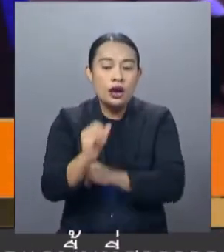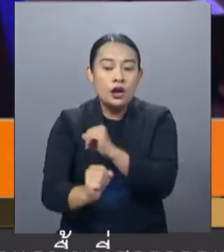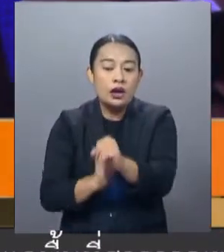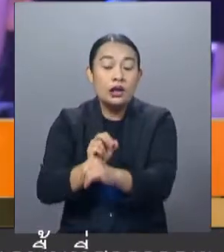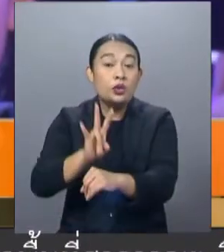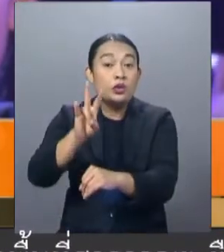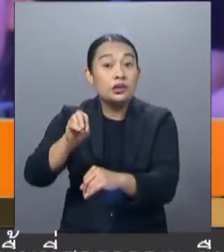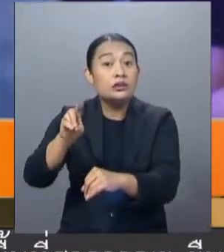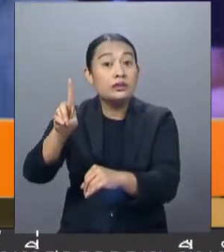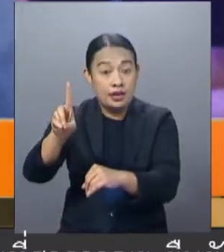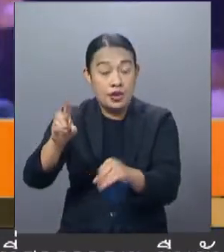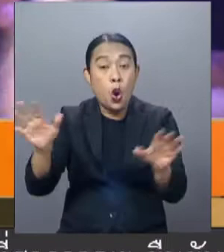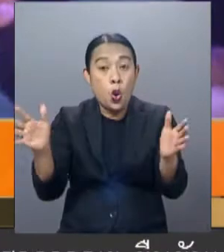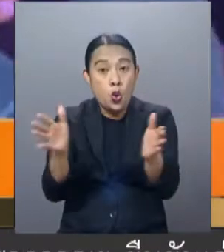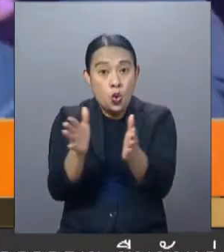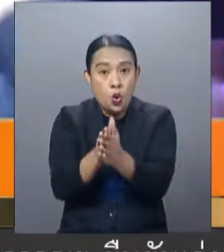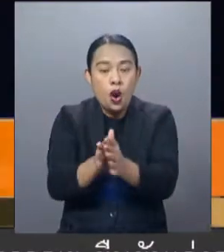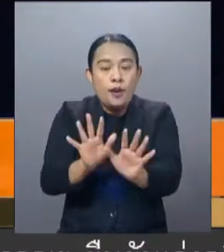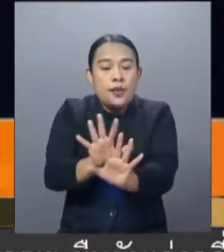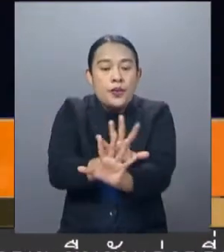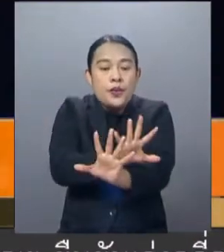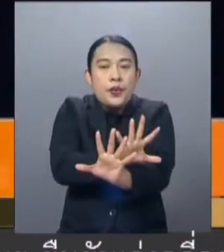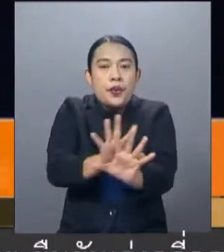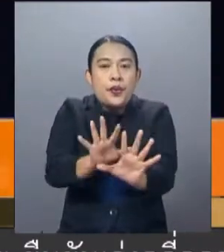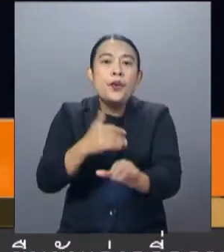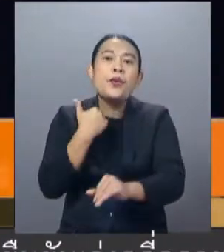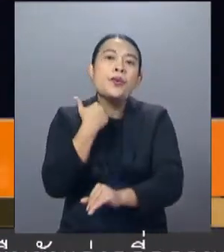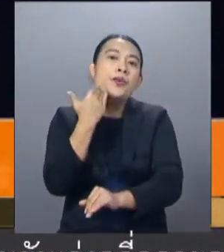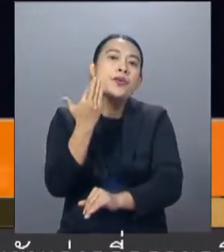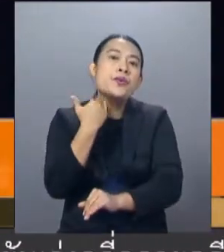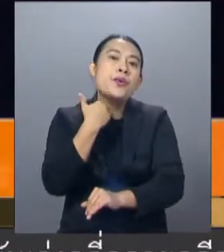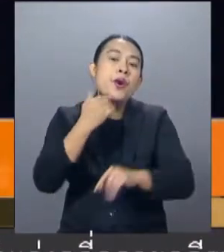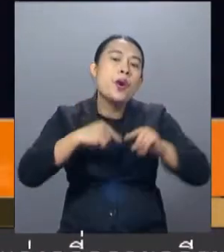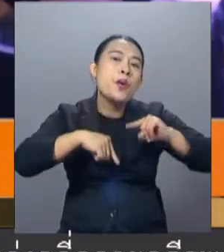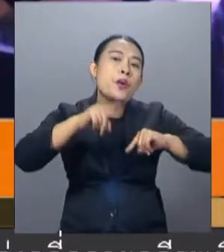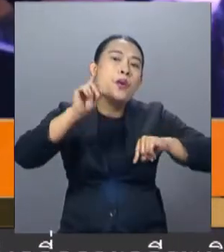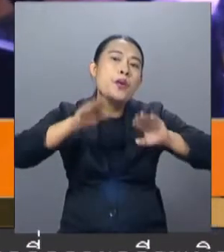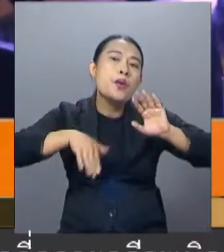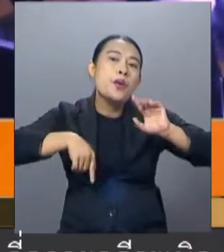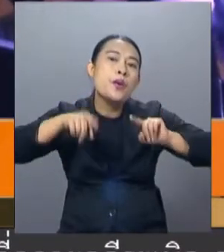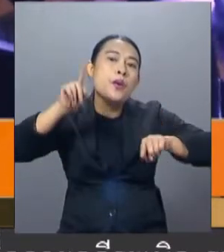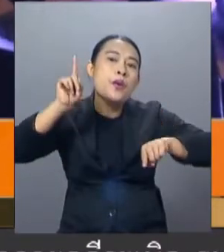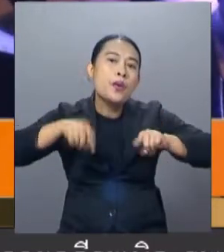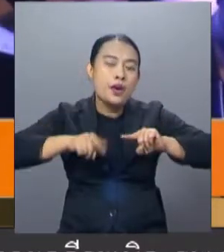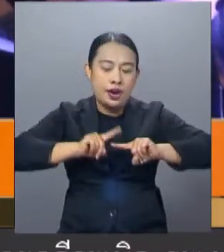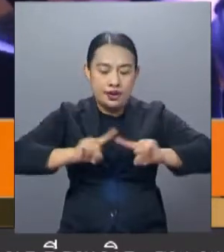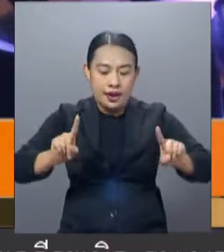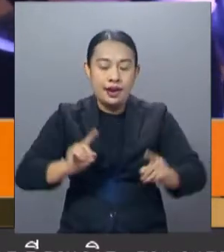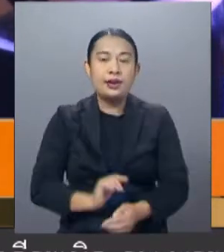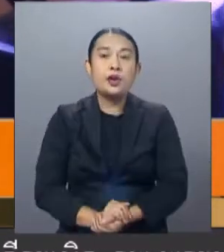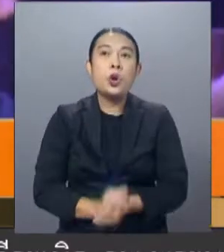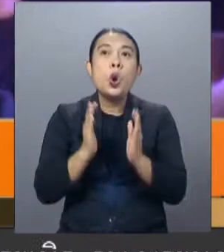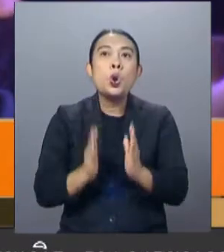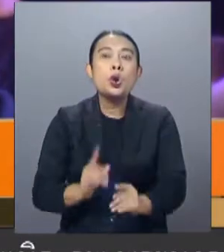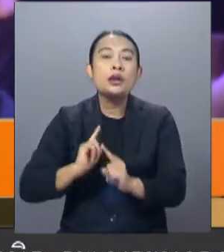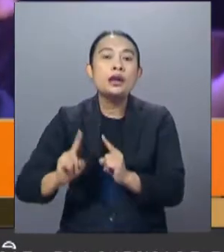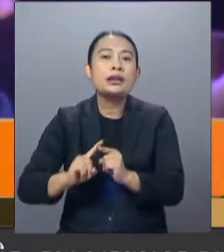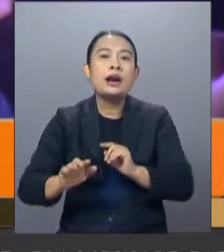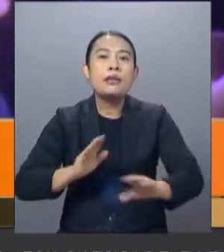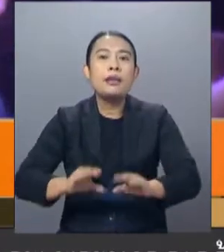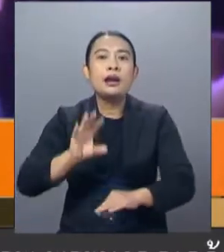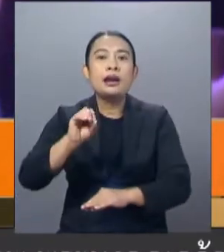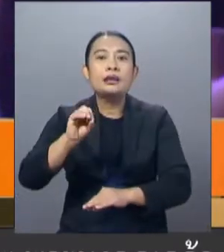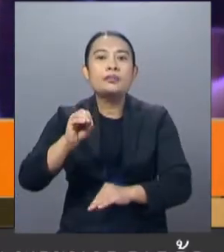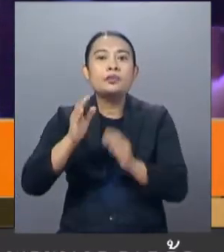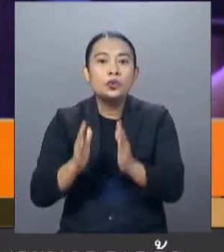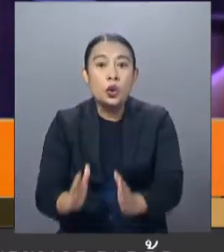ปีจะทำให้การร้องประสานเสียงมีช่วงเสียงต่างกันมากหากเพราะนักร้องมือสมัครเล่นหลากรุ่นกว่า50ชีวิตใ